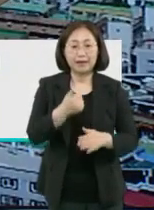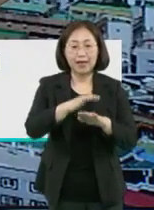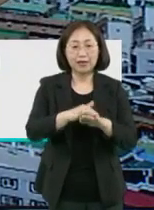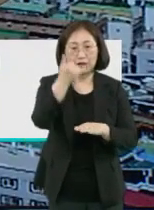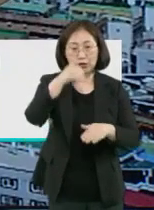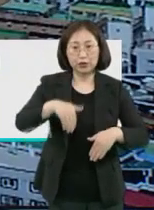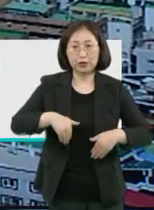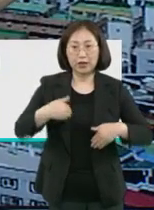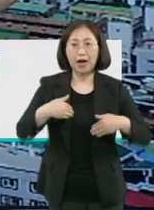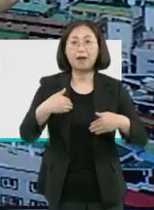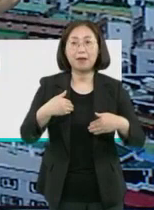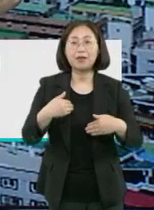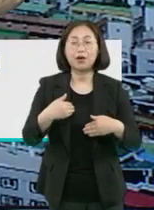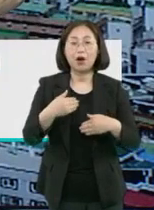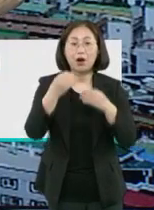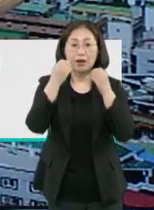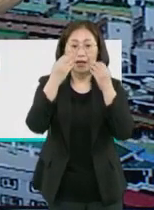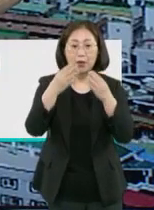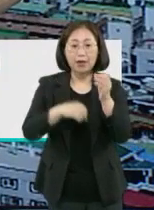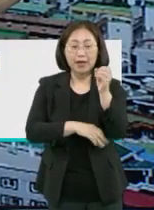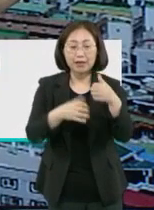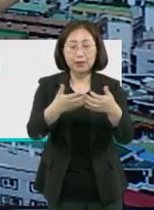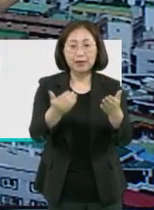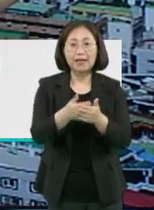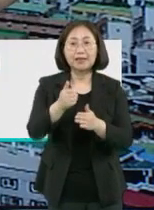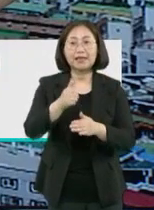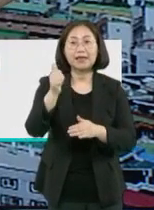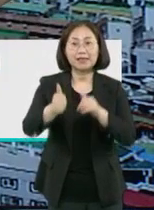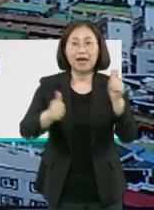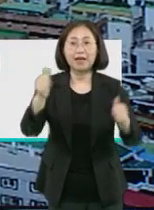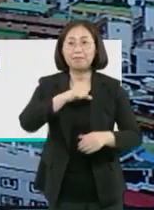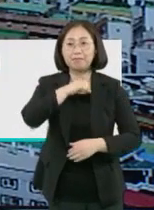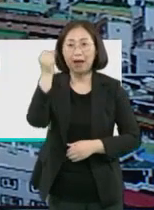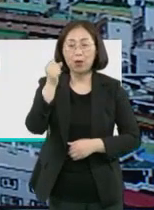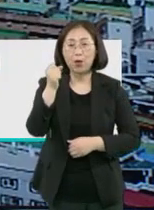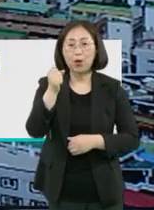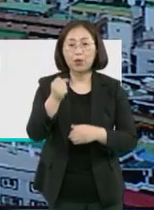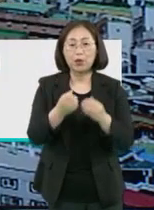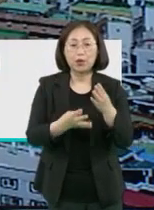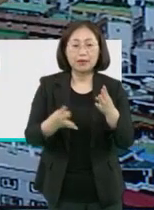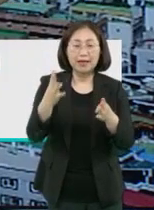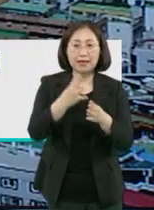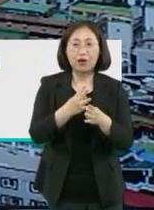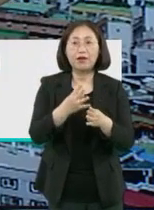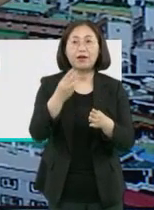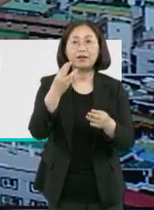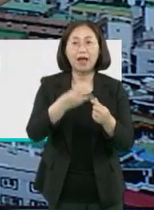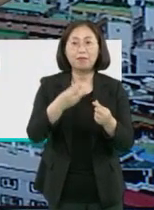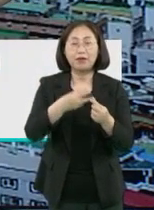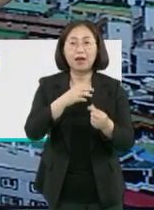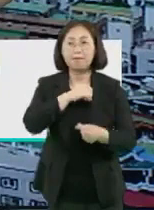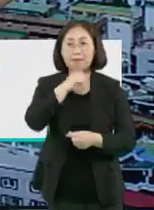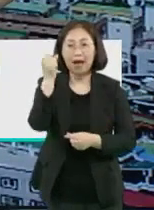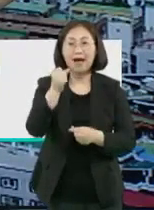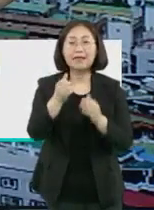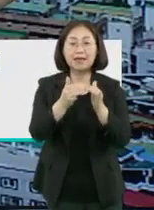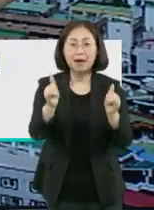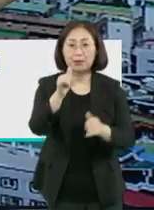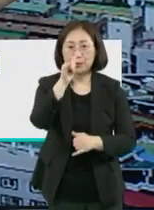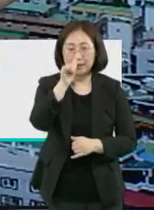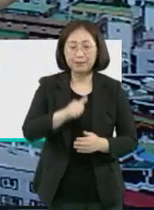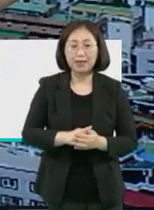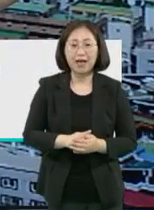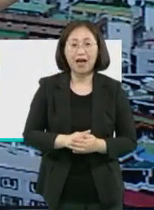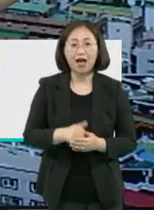대전과 충남에서 이 밖에도 새롭게 기초단체장이 됐거나 재선 3선에 성공한 단체장도 있습니다. 누구보다